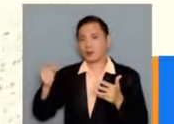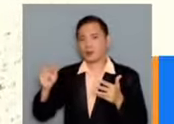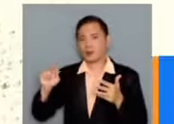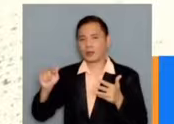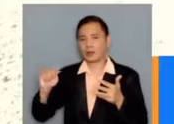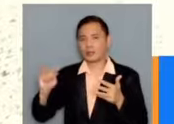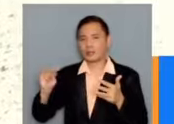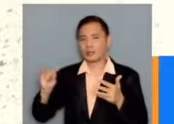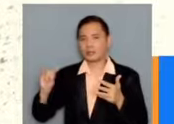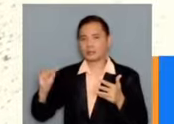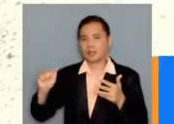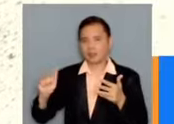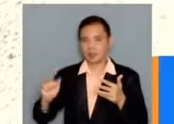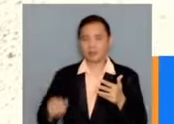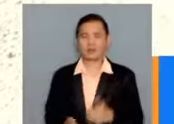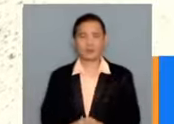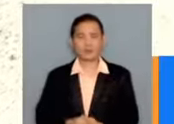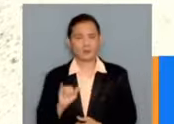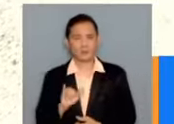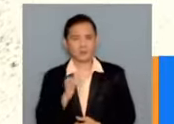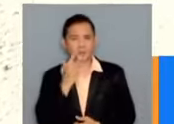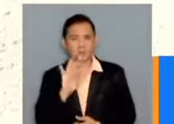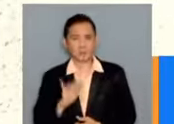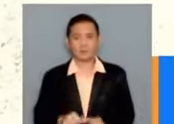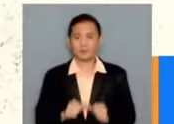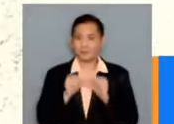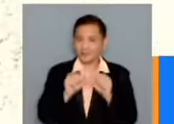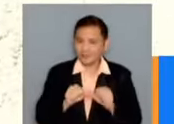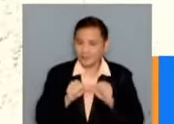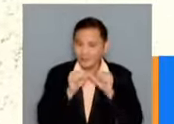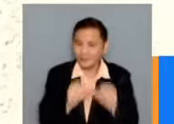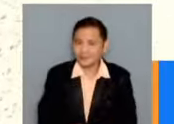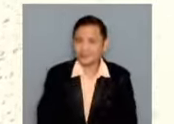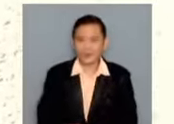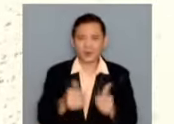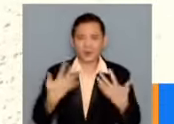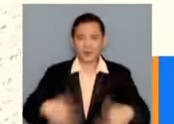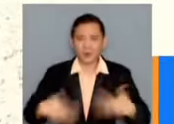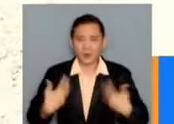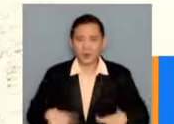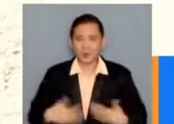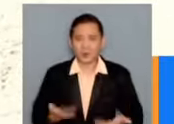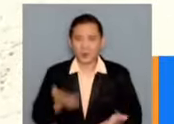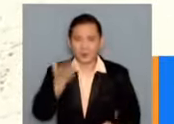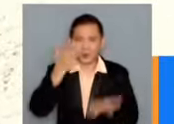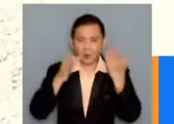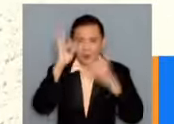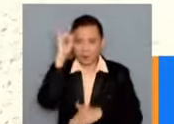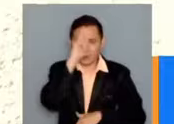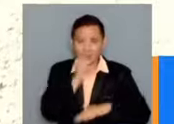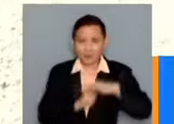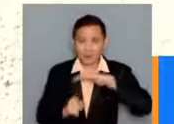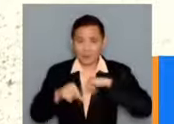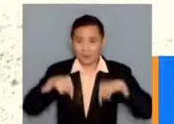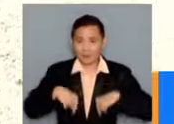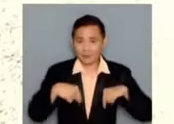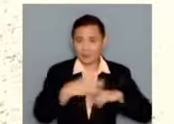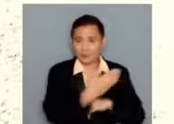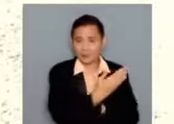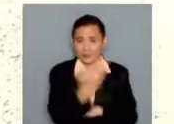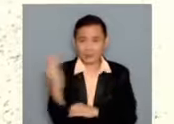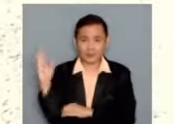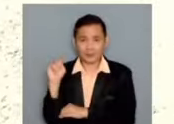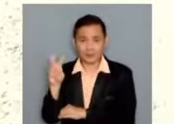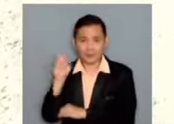Napakasarap. Mga kapuso, tuloy-tuloy lang yung mga solid at talaga namang legendary food adventure natin dito sa inyong nag-iisang pambansang morning